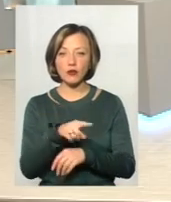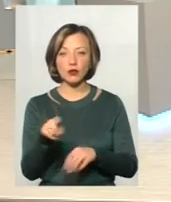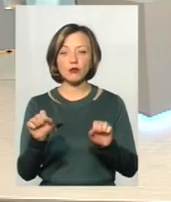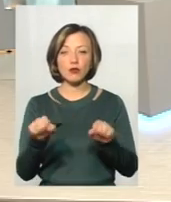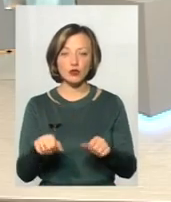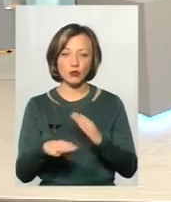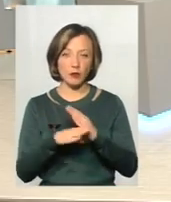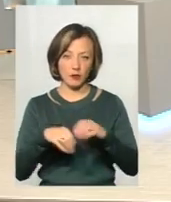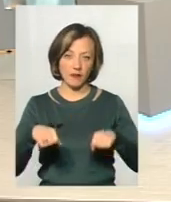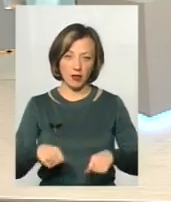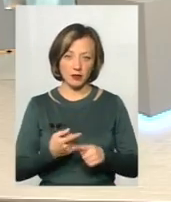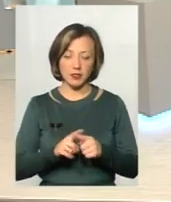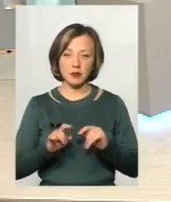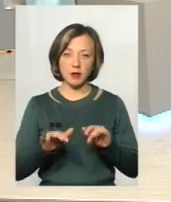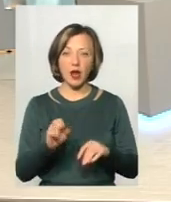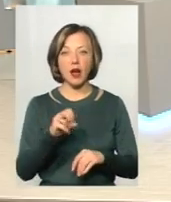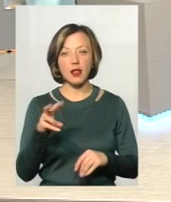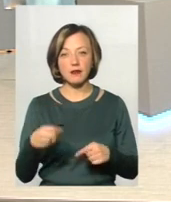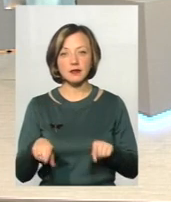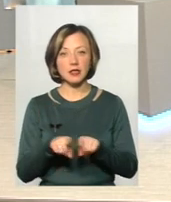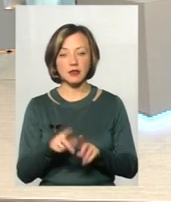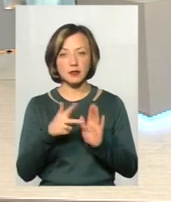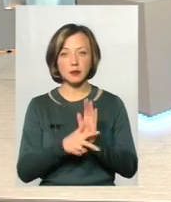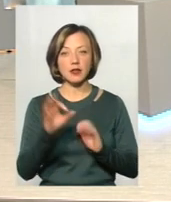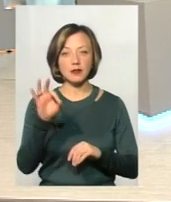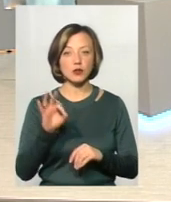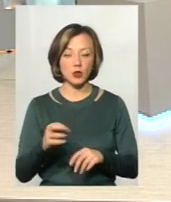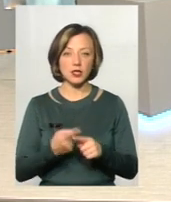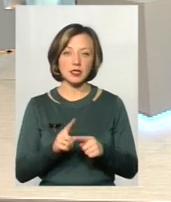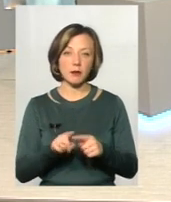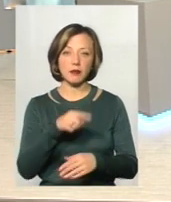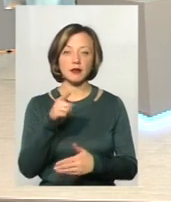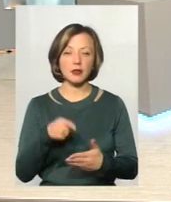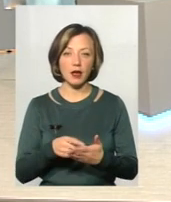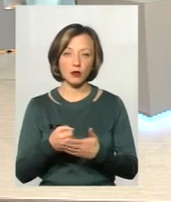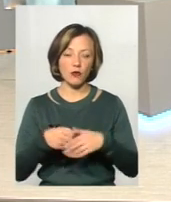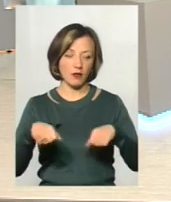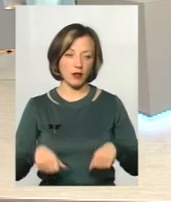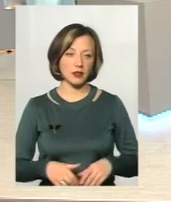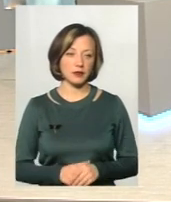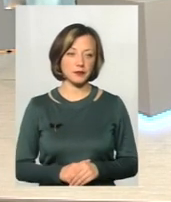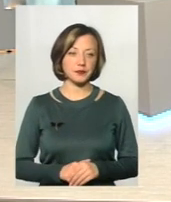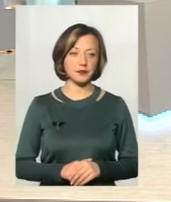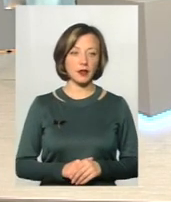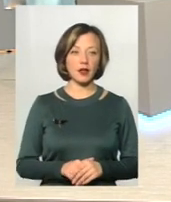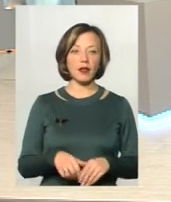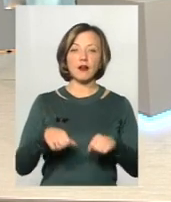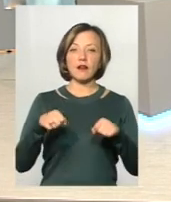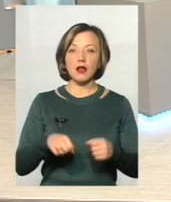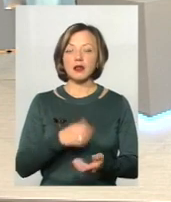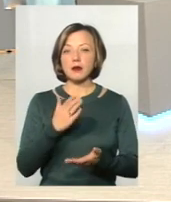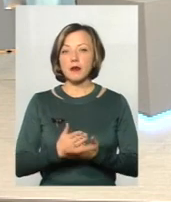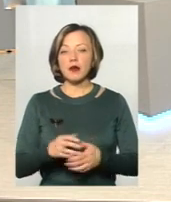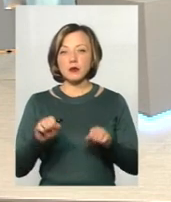нам допомогти в цій справі. Але все-таки на 80% це питання до влади. Тобто влада в нас має